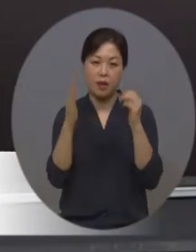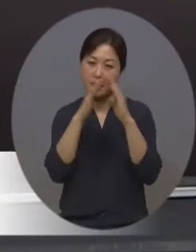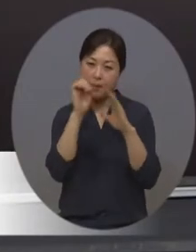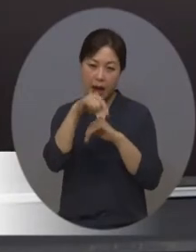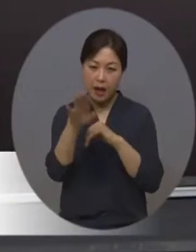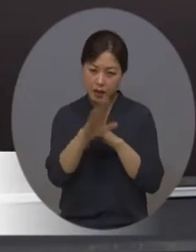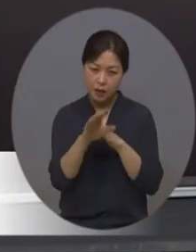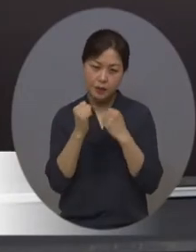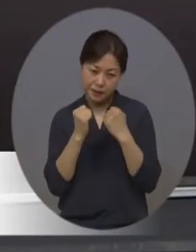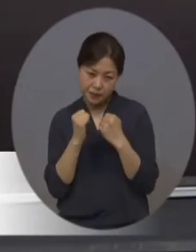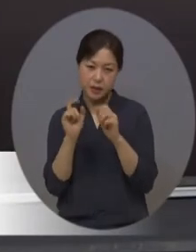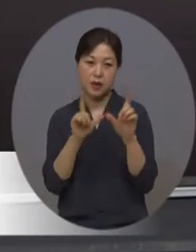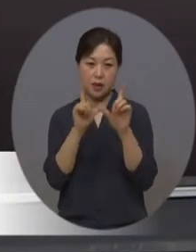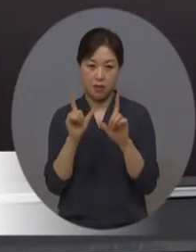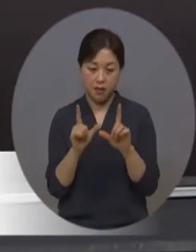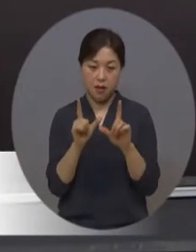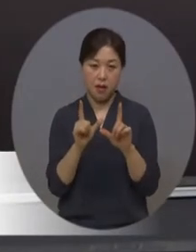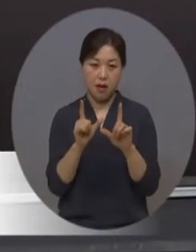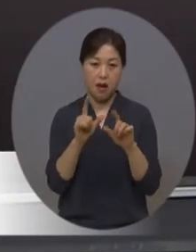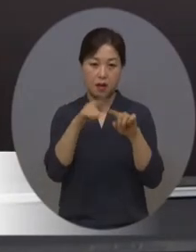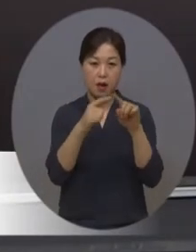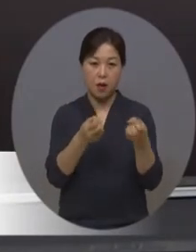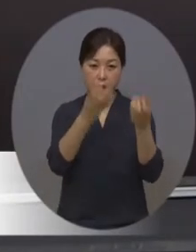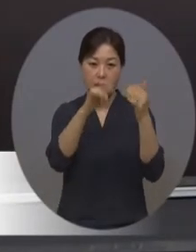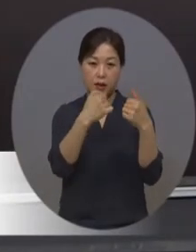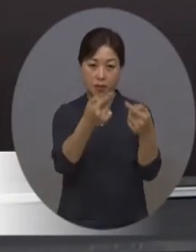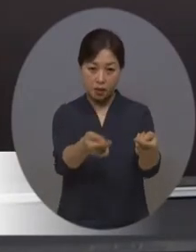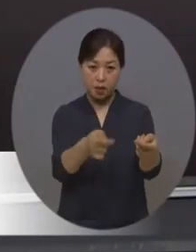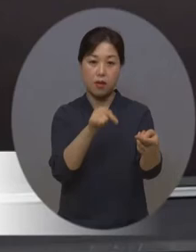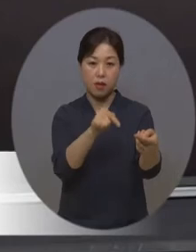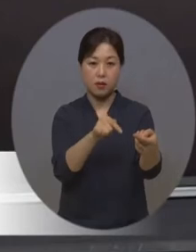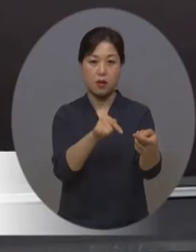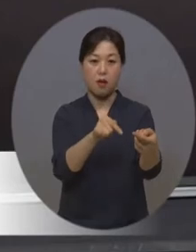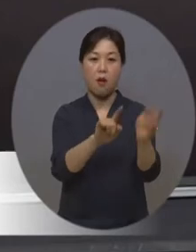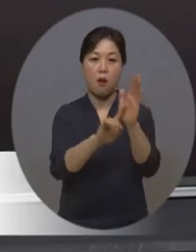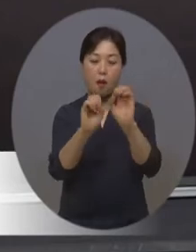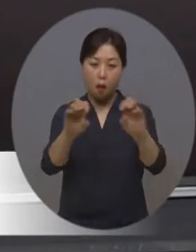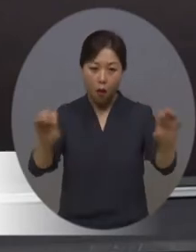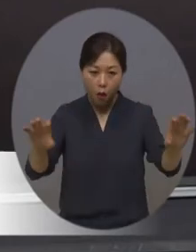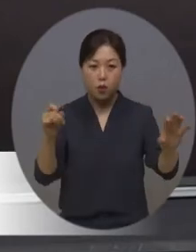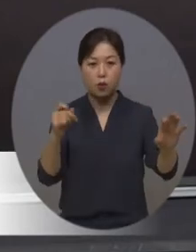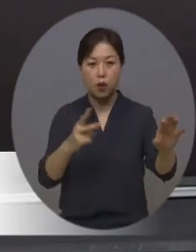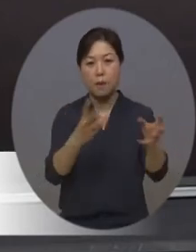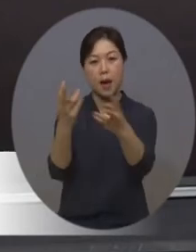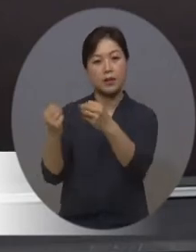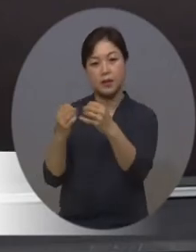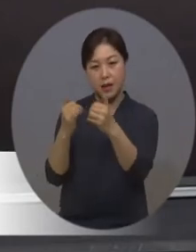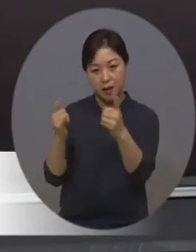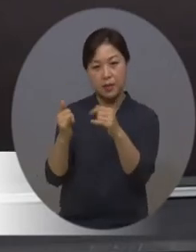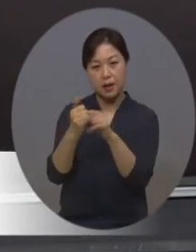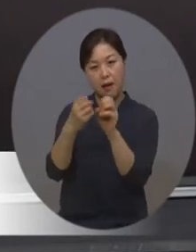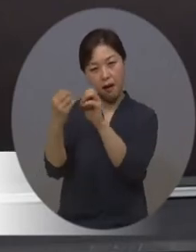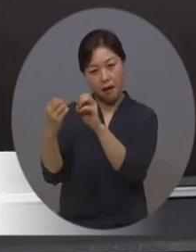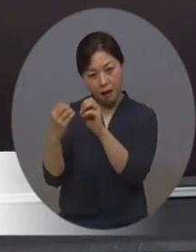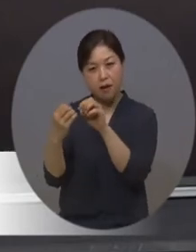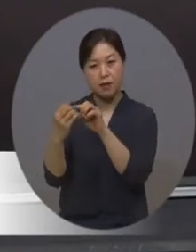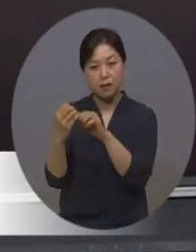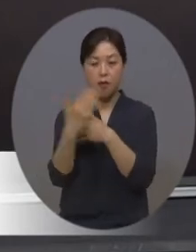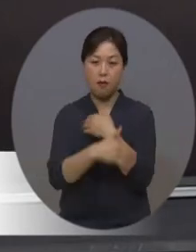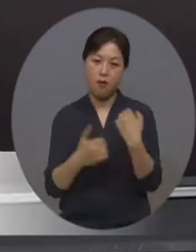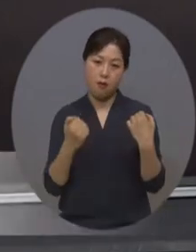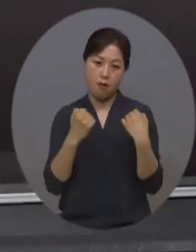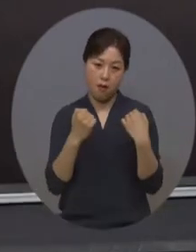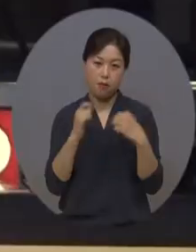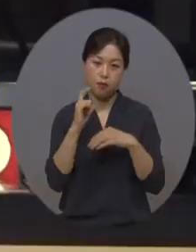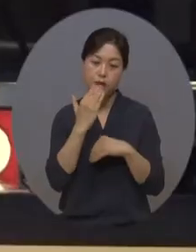세웠어요 그 이렇게 해에 아니 참석해서 로 곱하고 많은 사람들에게 알려서 건강을 지킬 수 있고 해야 되겠구나 팬